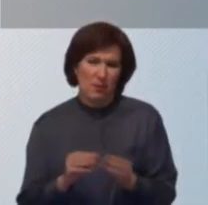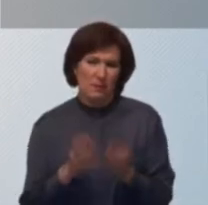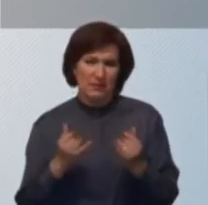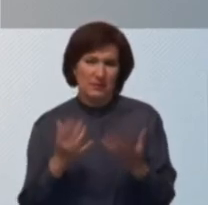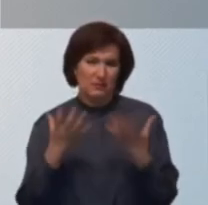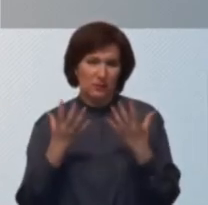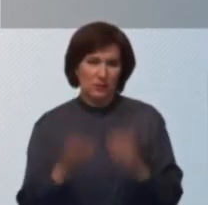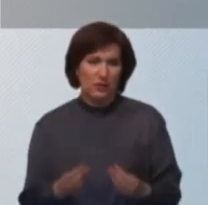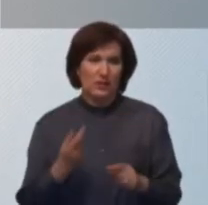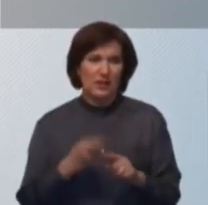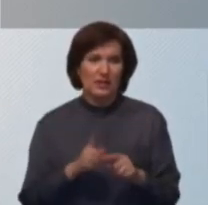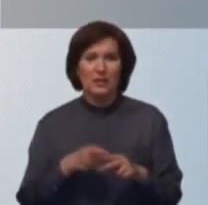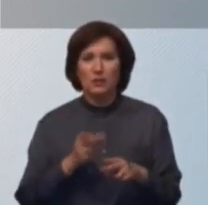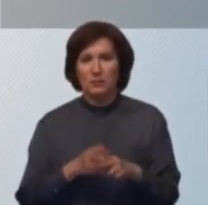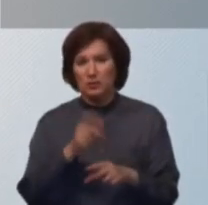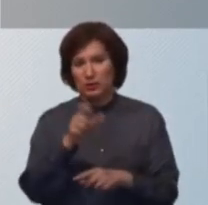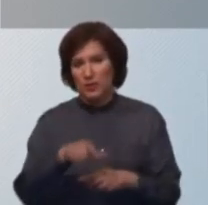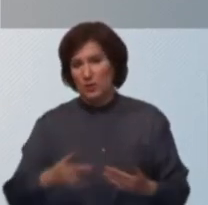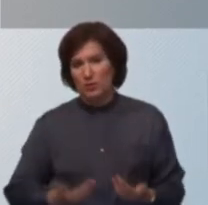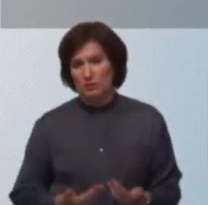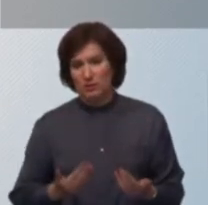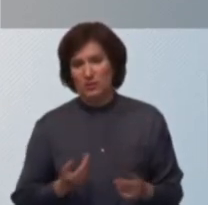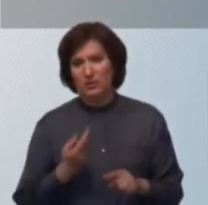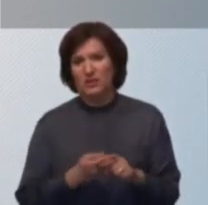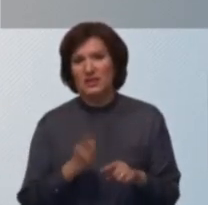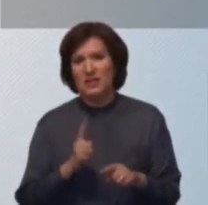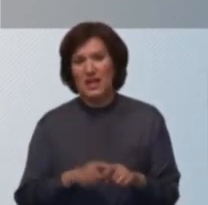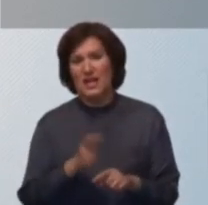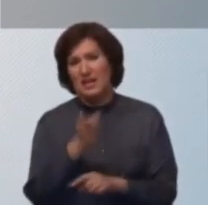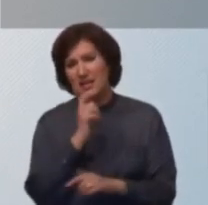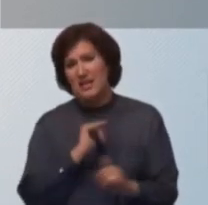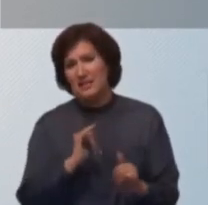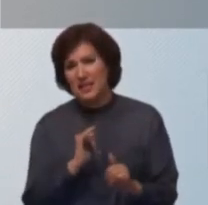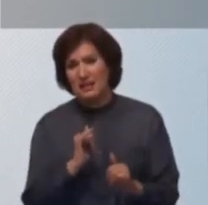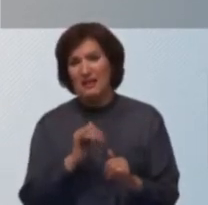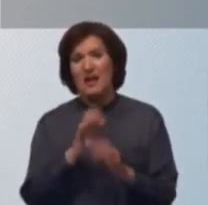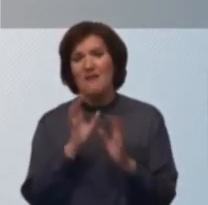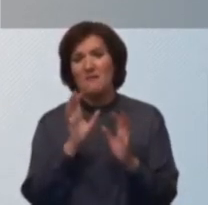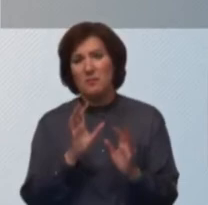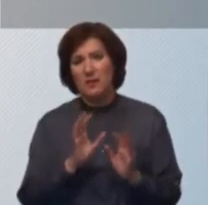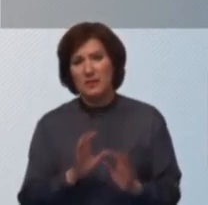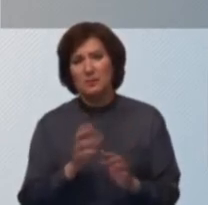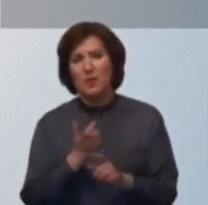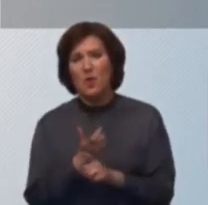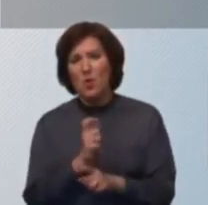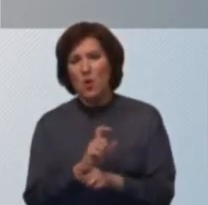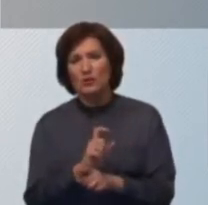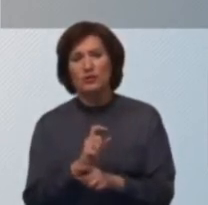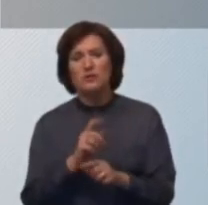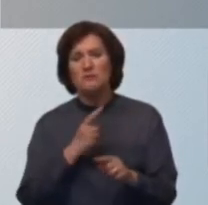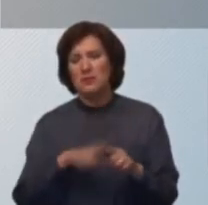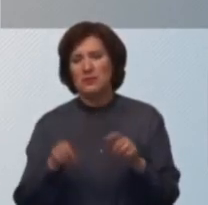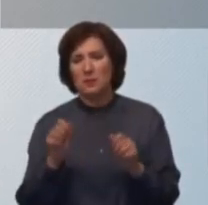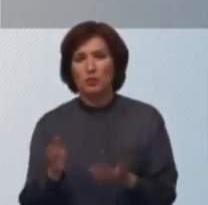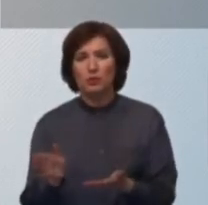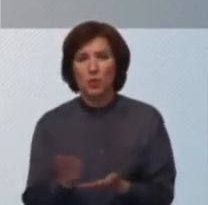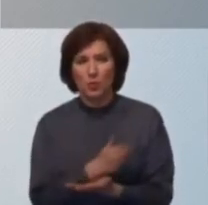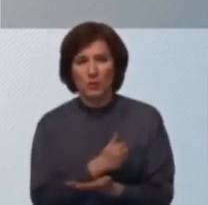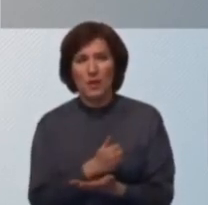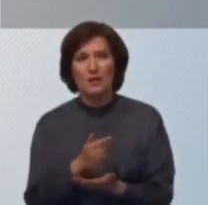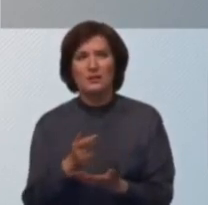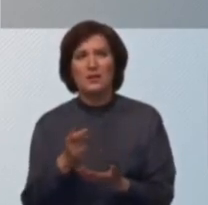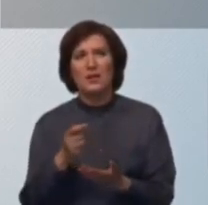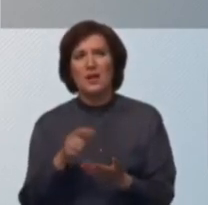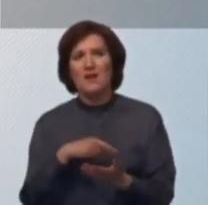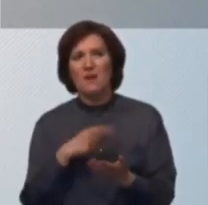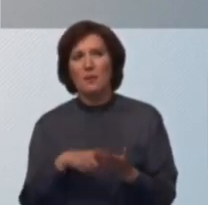сьогоднішній день, яка мішає людям жити. Це естетика. В принципі, це все дуже швидко можна убрати. Вопрос в